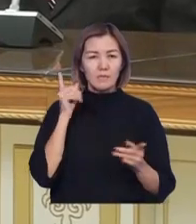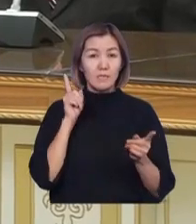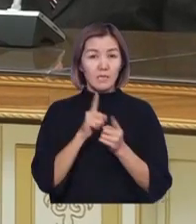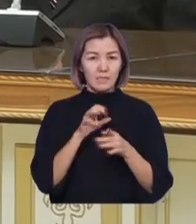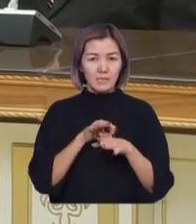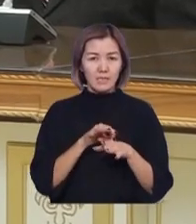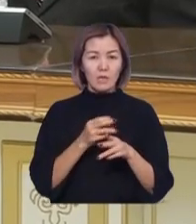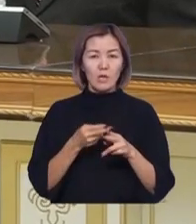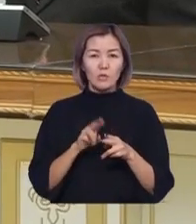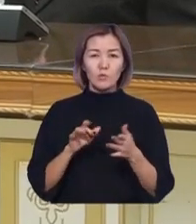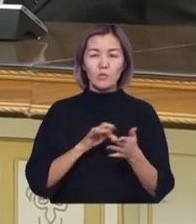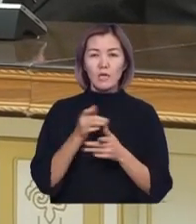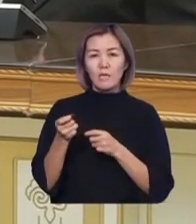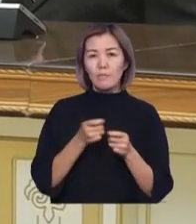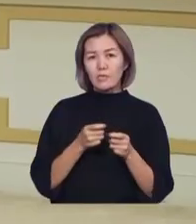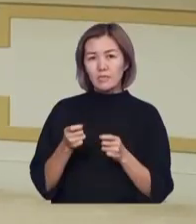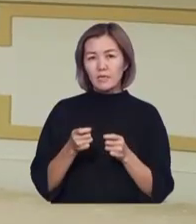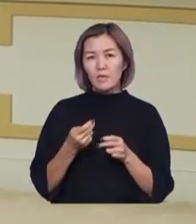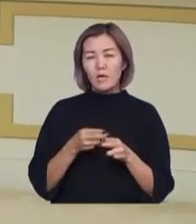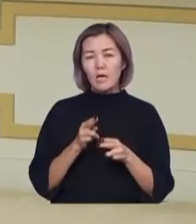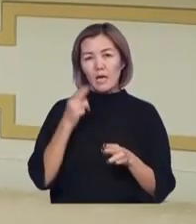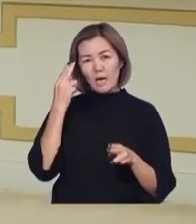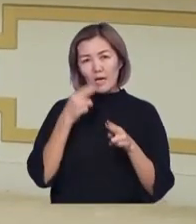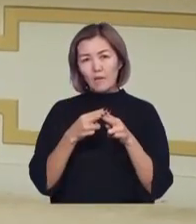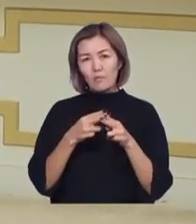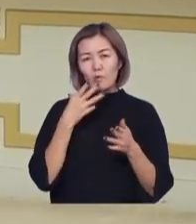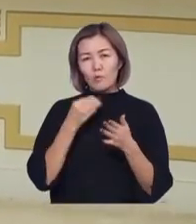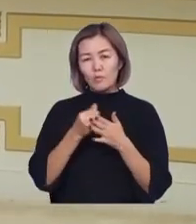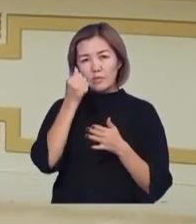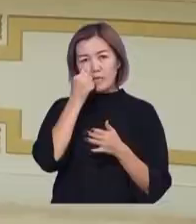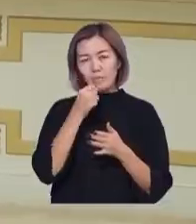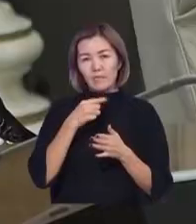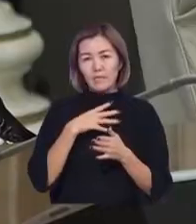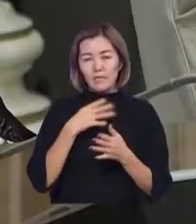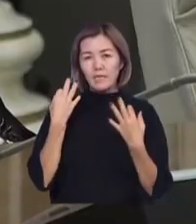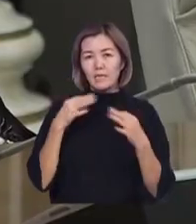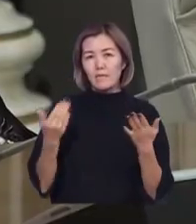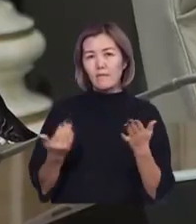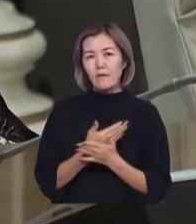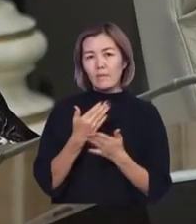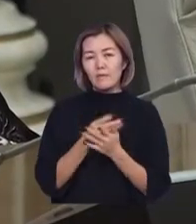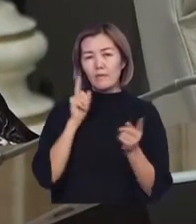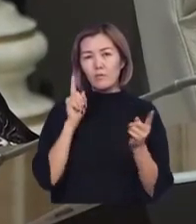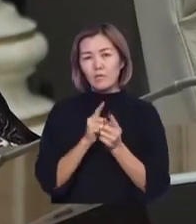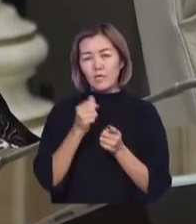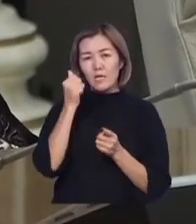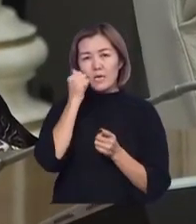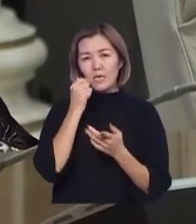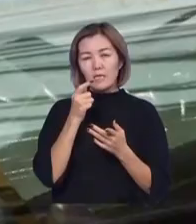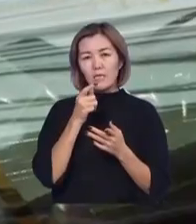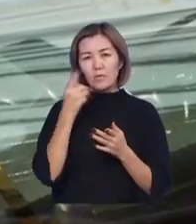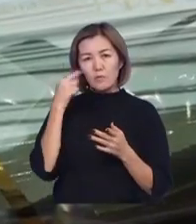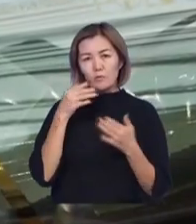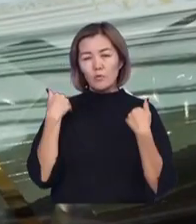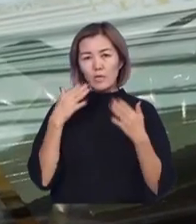жиі кездеседі. Сол үшін де қала басшысы аға буынға өз алғысын айтты. Еркін форматта өткен басқосуда қариялар өз